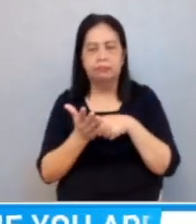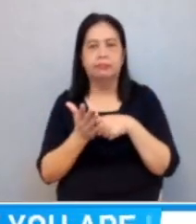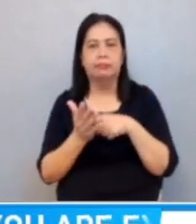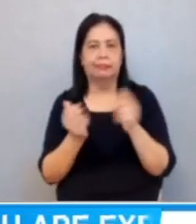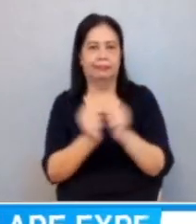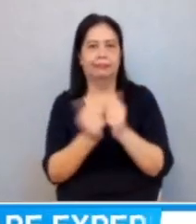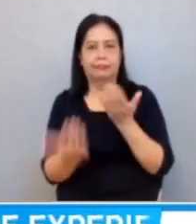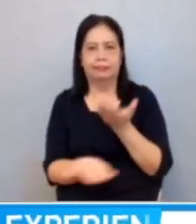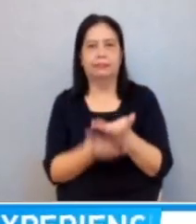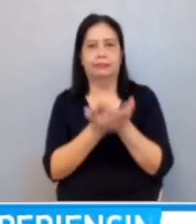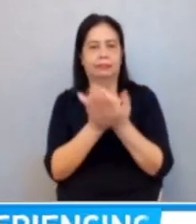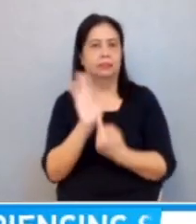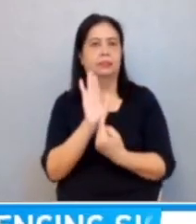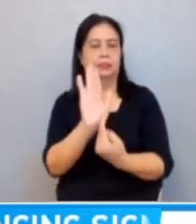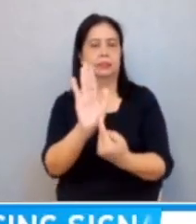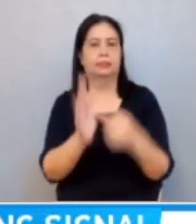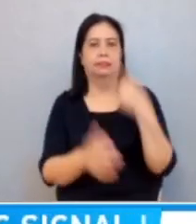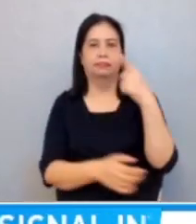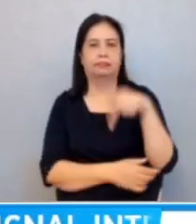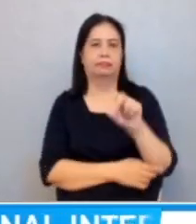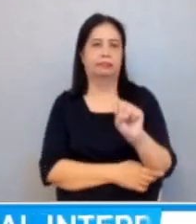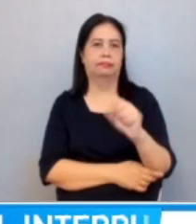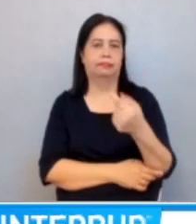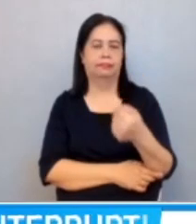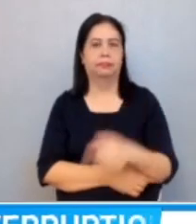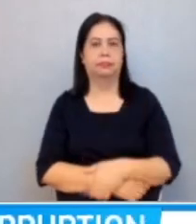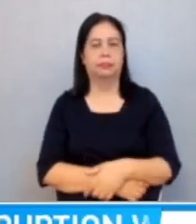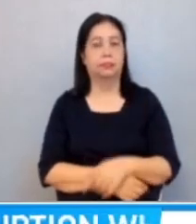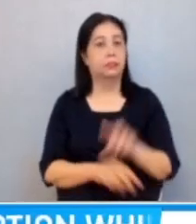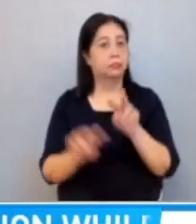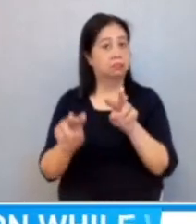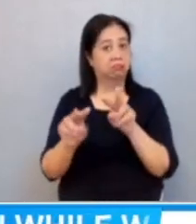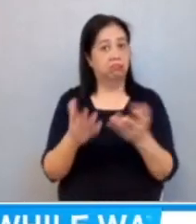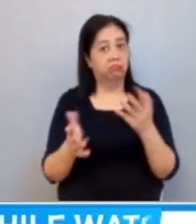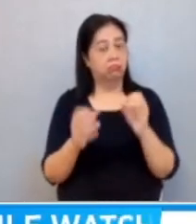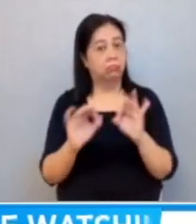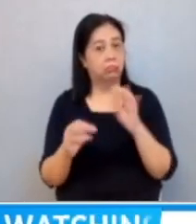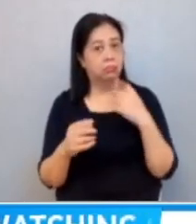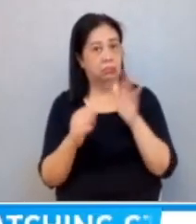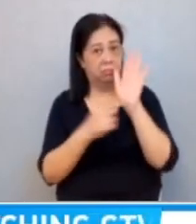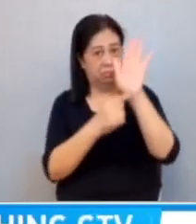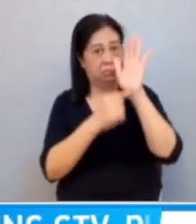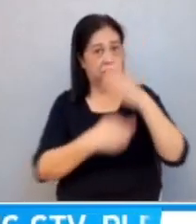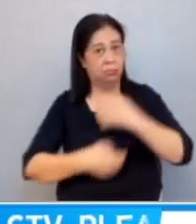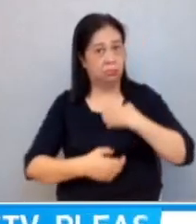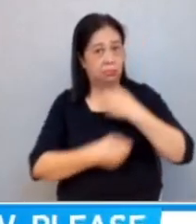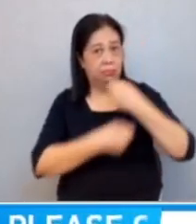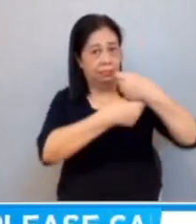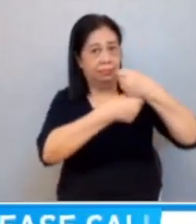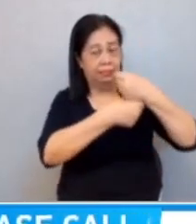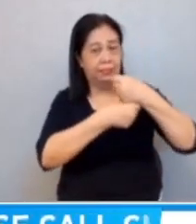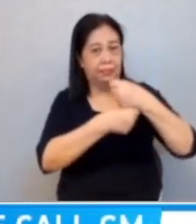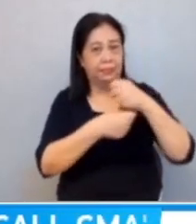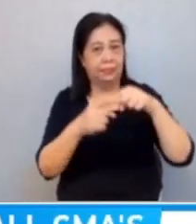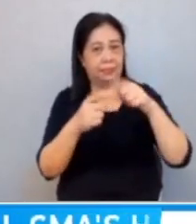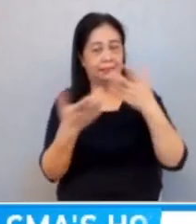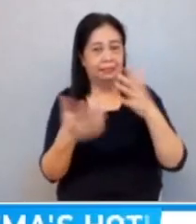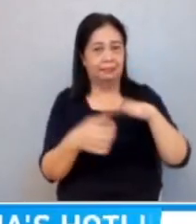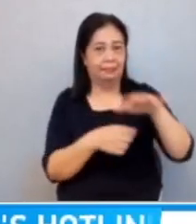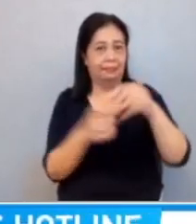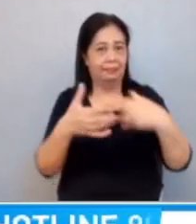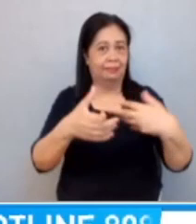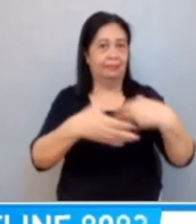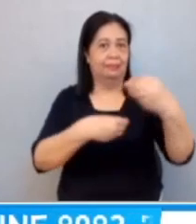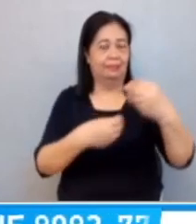nilang ipakita sa PSG. Ang abangan na lang siguro, Tina, kung mayroong protest ulit doon sa mga militanteng kongresista